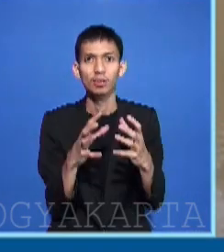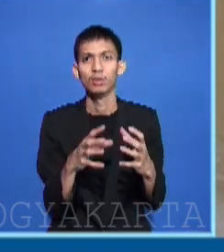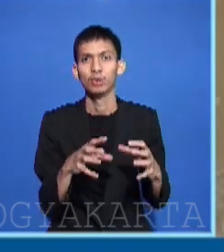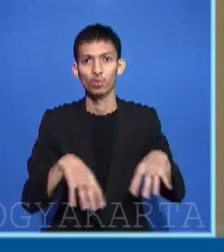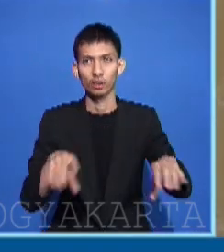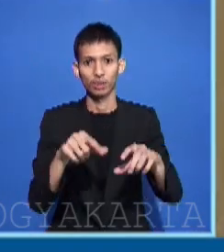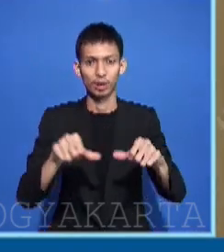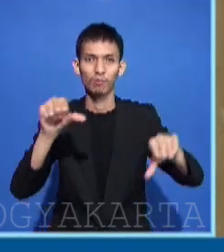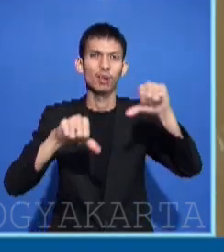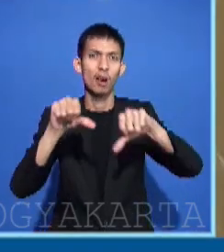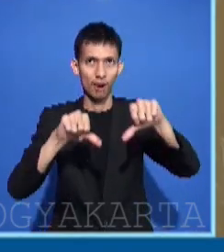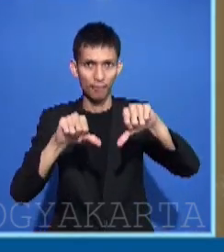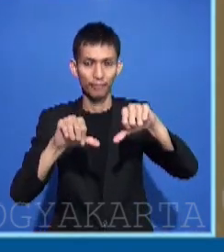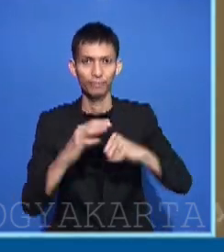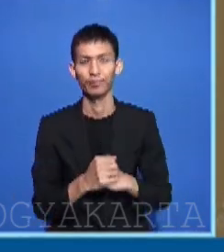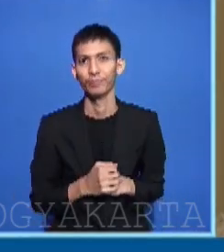buket